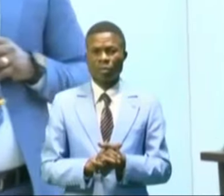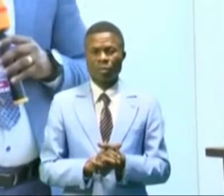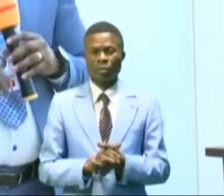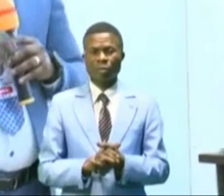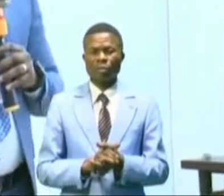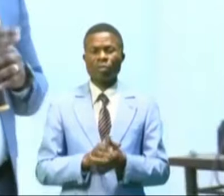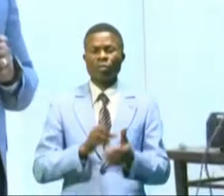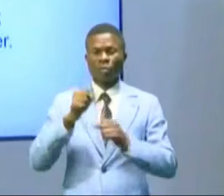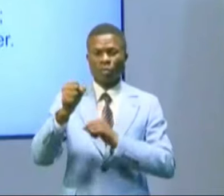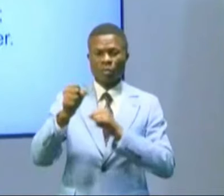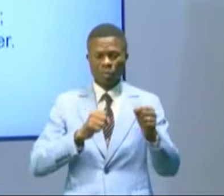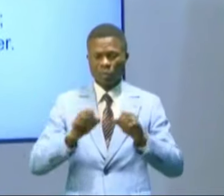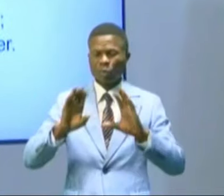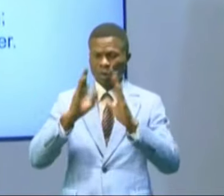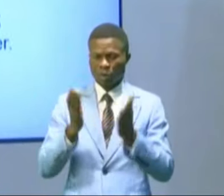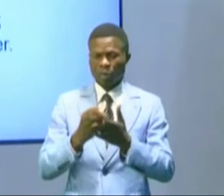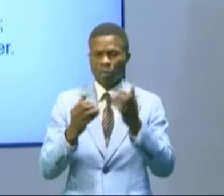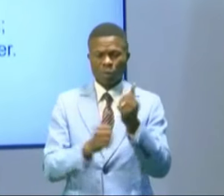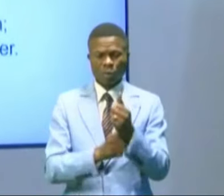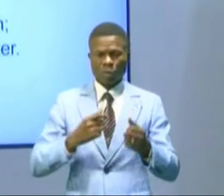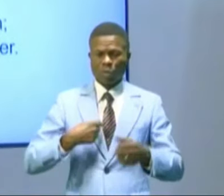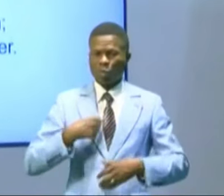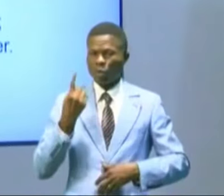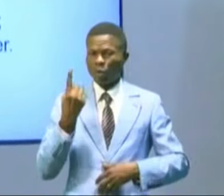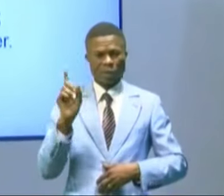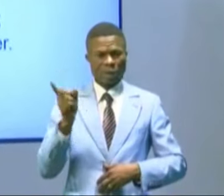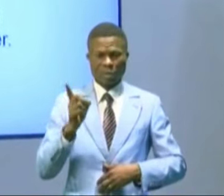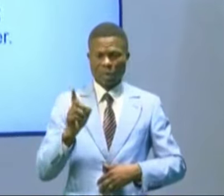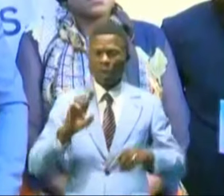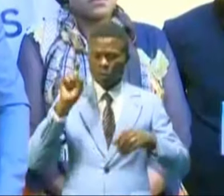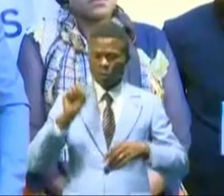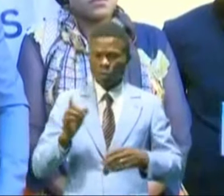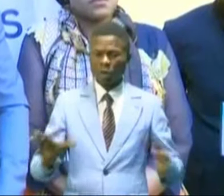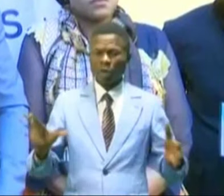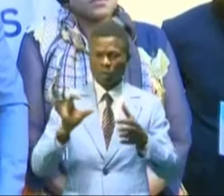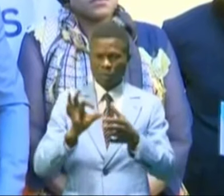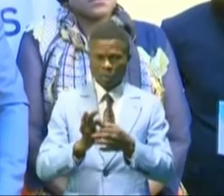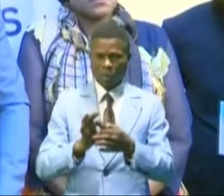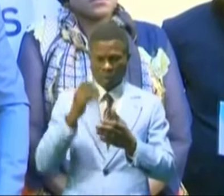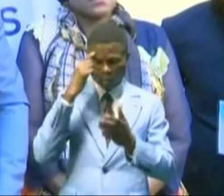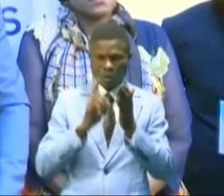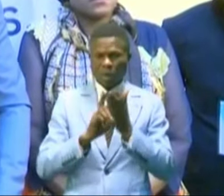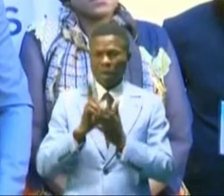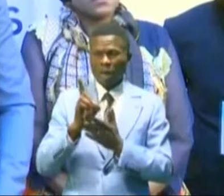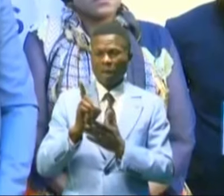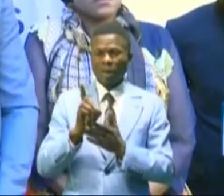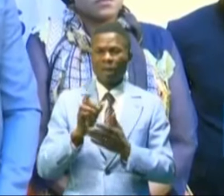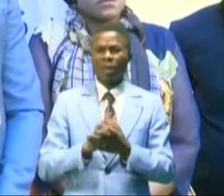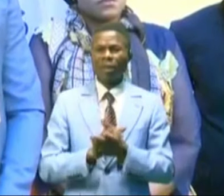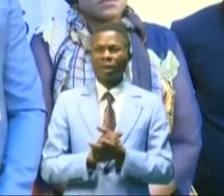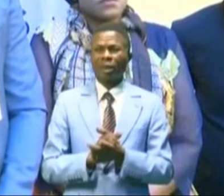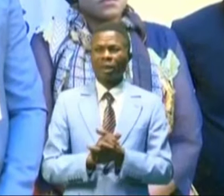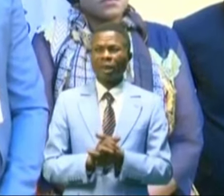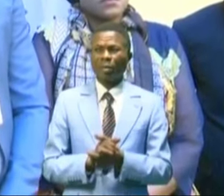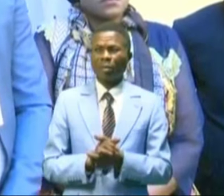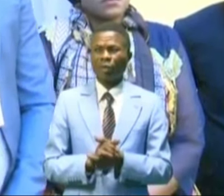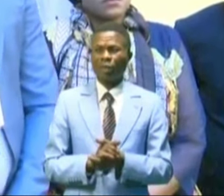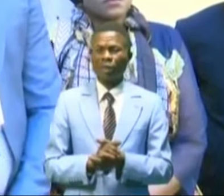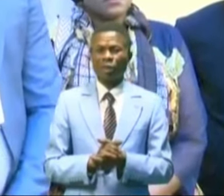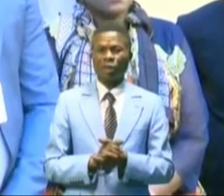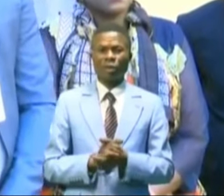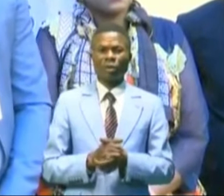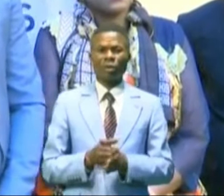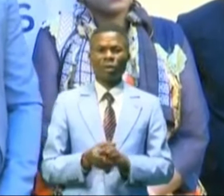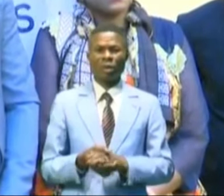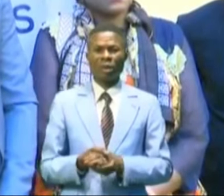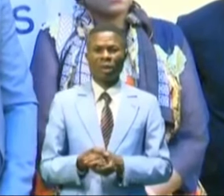Mokomba, de renchérir. L'INPP offre ses services. Et donc, par ce champ de recommandations, ça nous permet, en